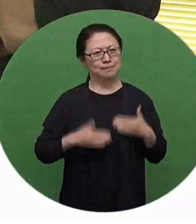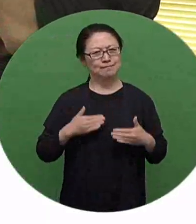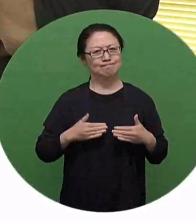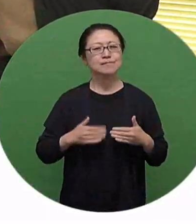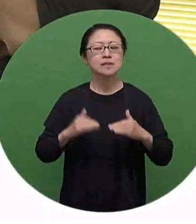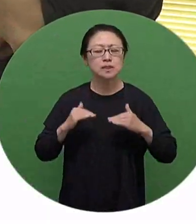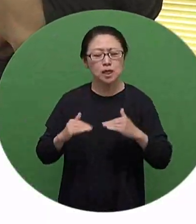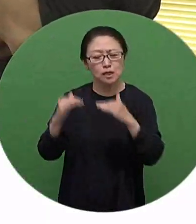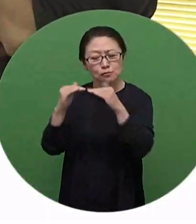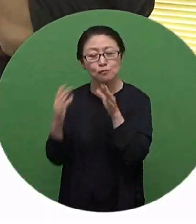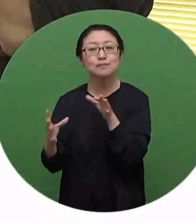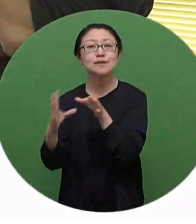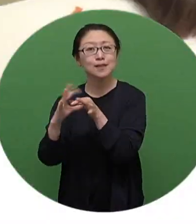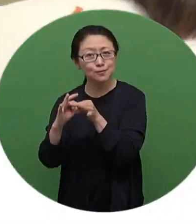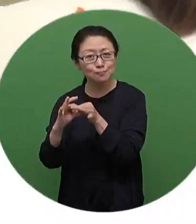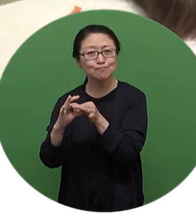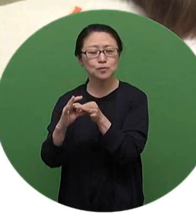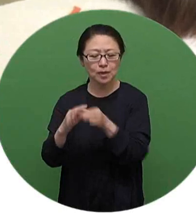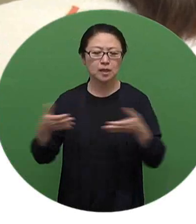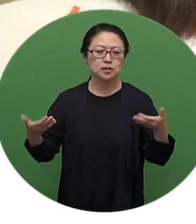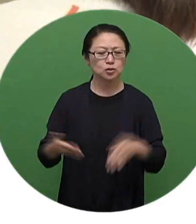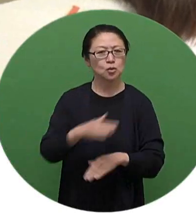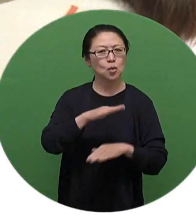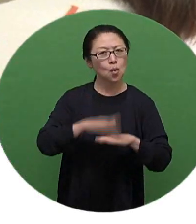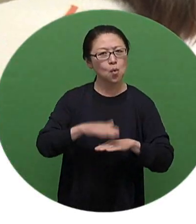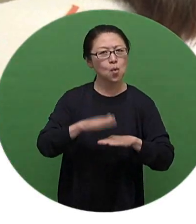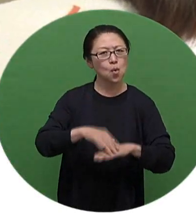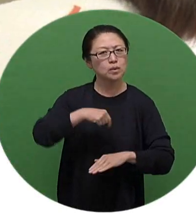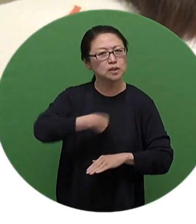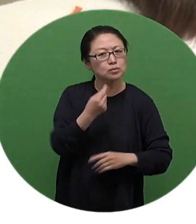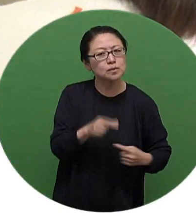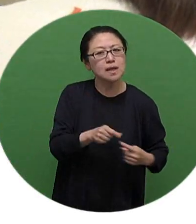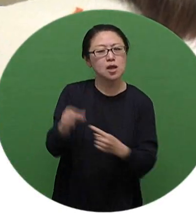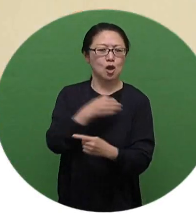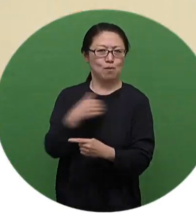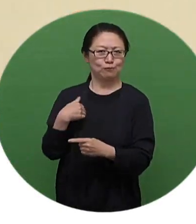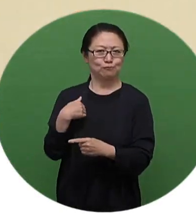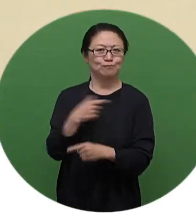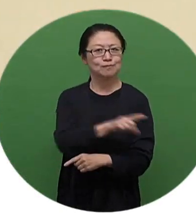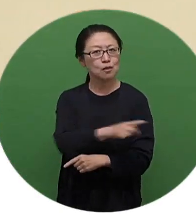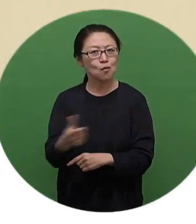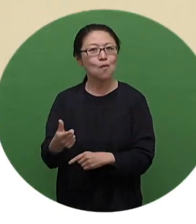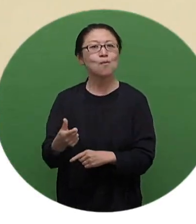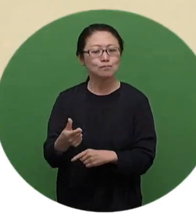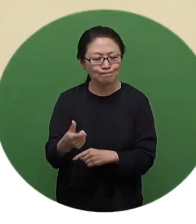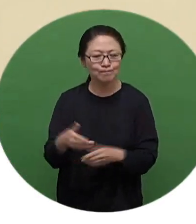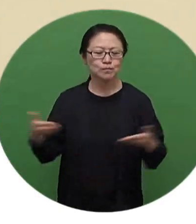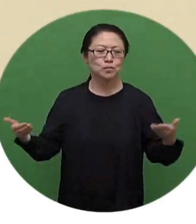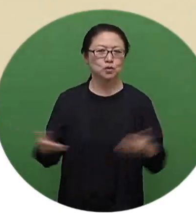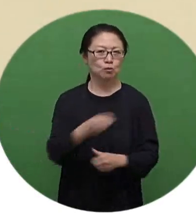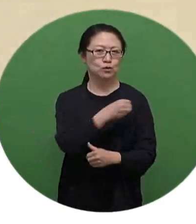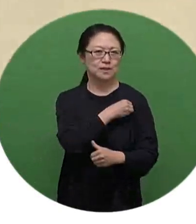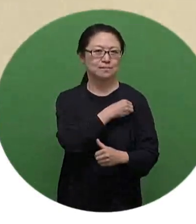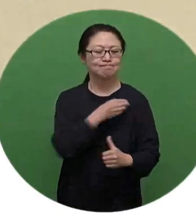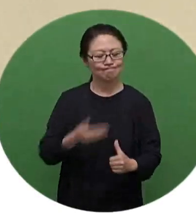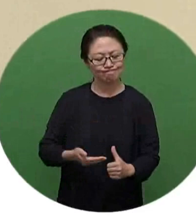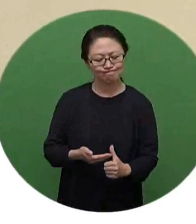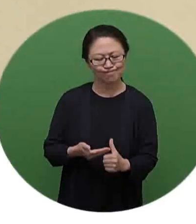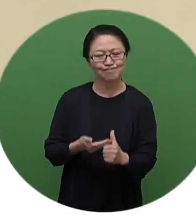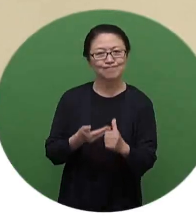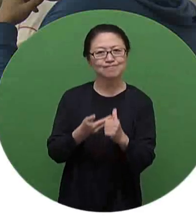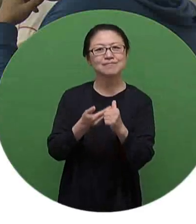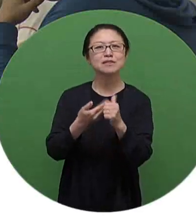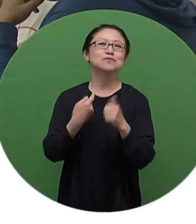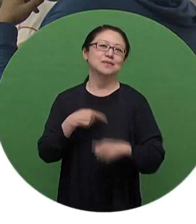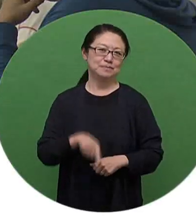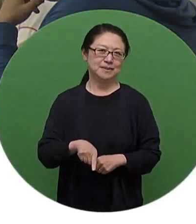フォーマンスが上がるように、個人の事情に合わせた働き方ができることで、人材の確保や定